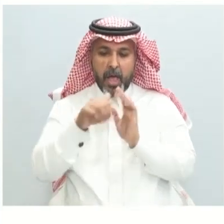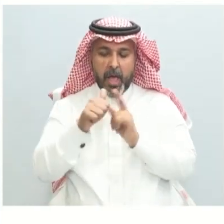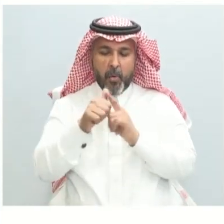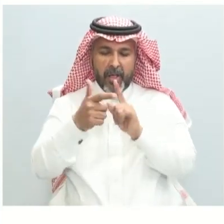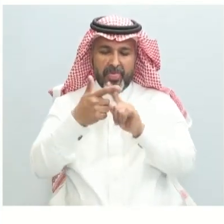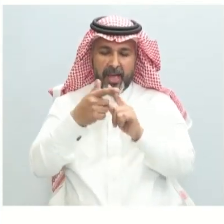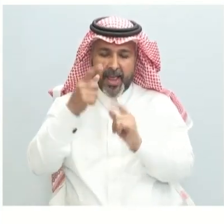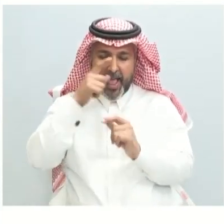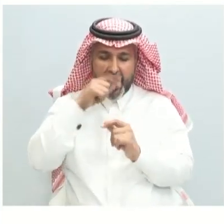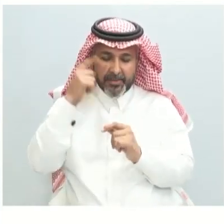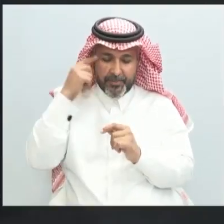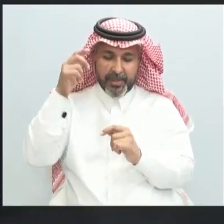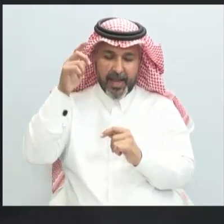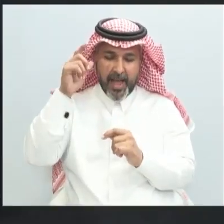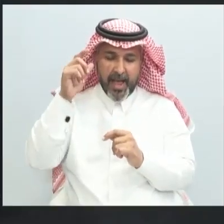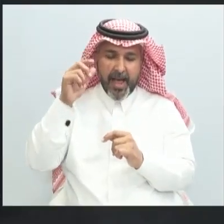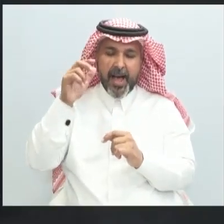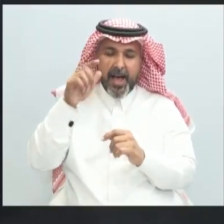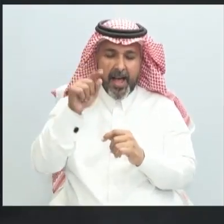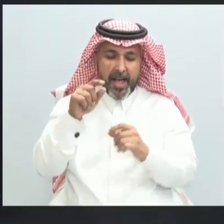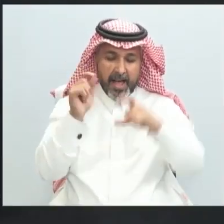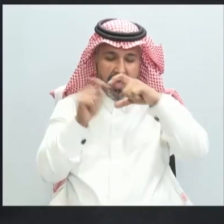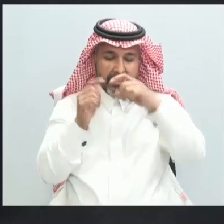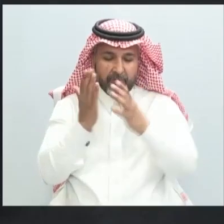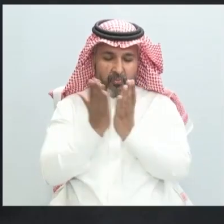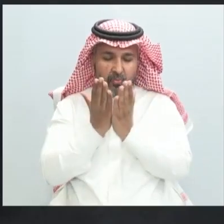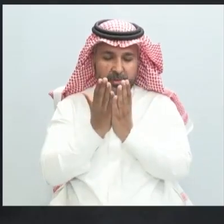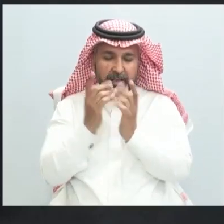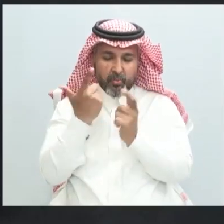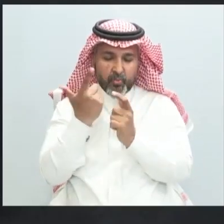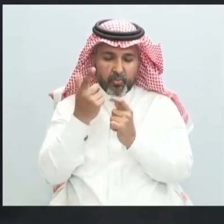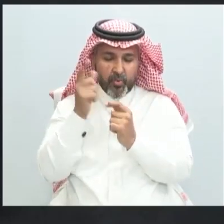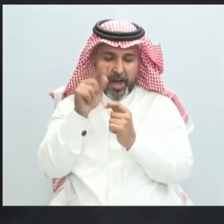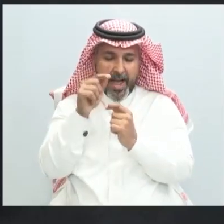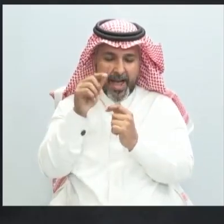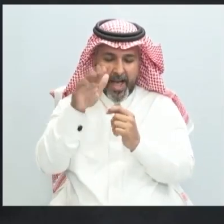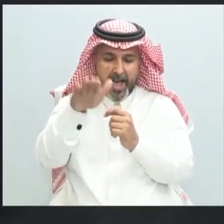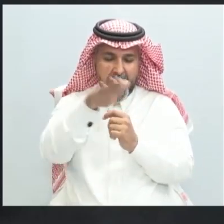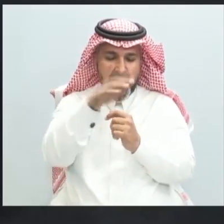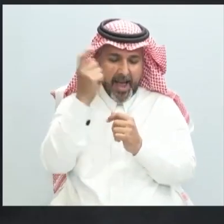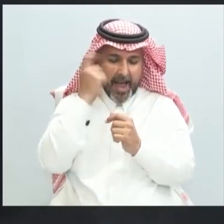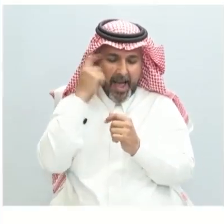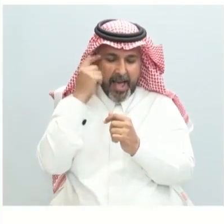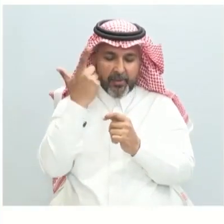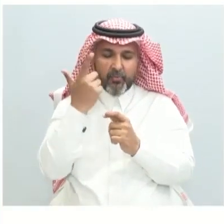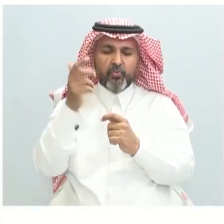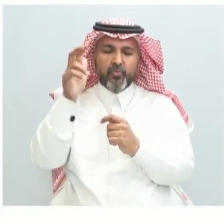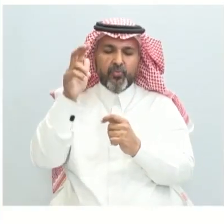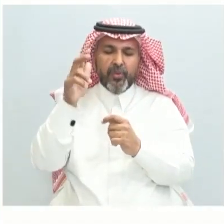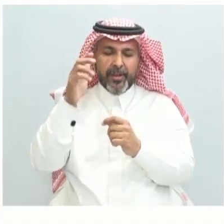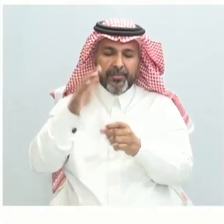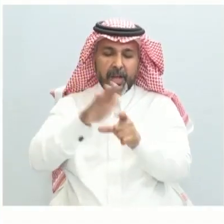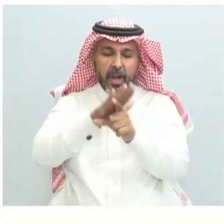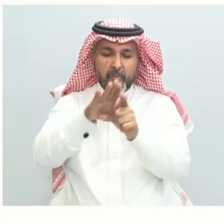ان يعدد الطالب واجبات المواطن السعودي ان يذكر